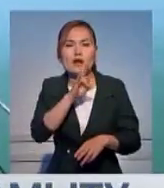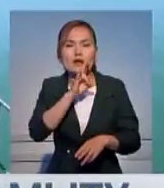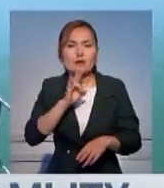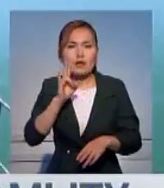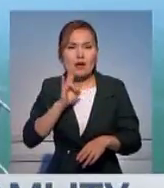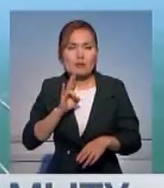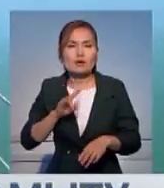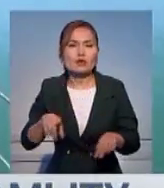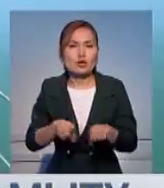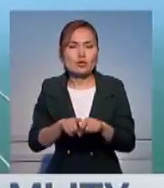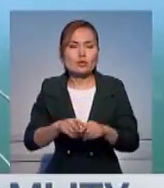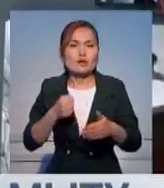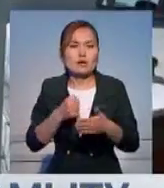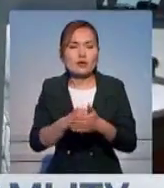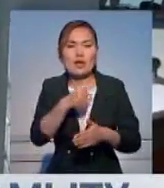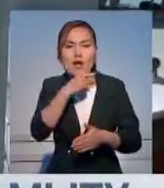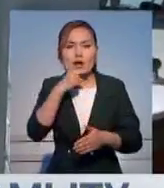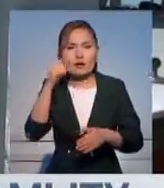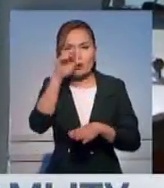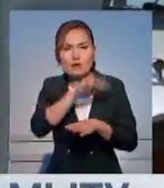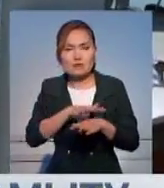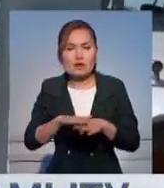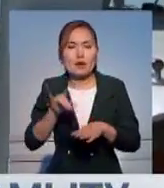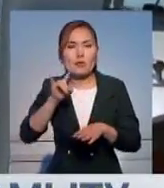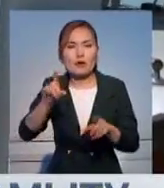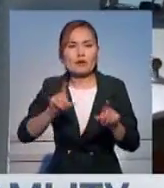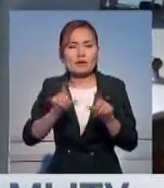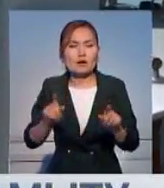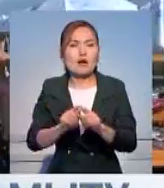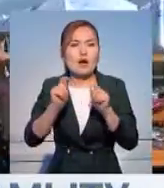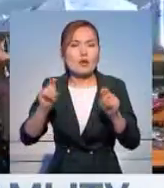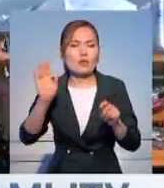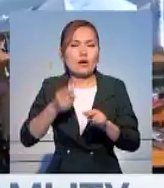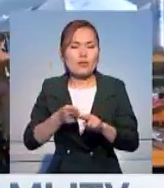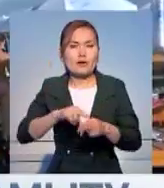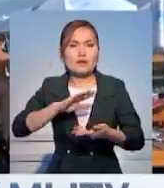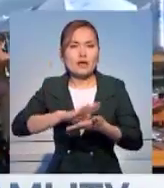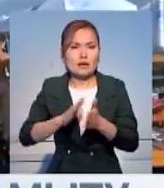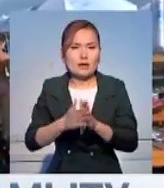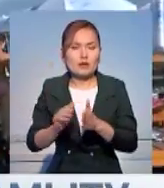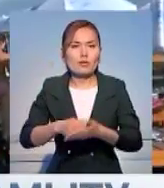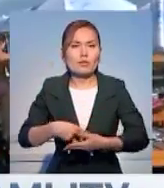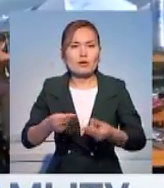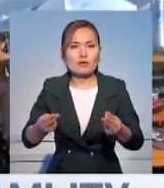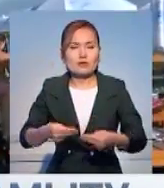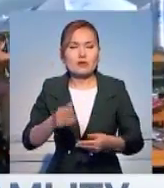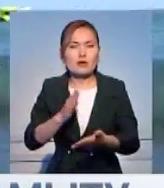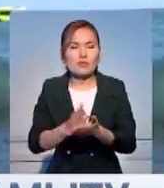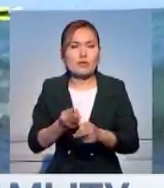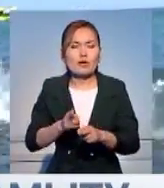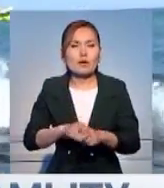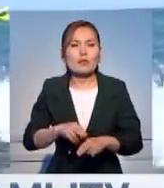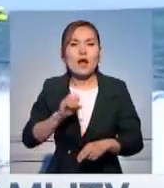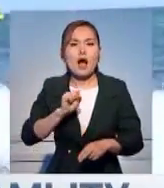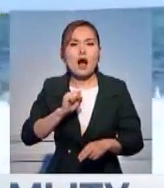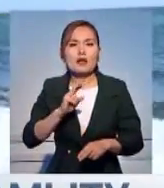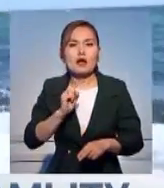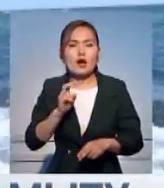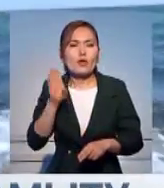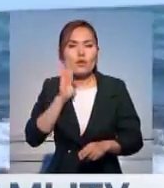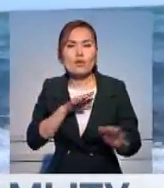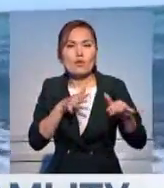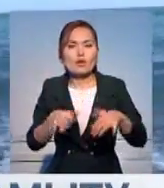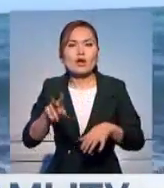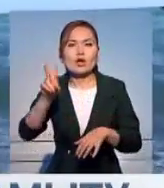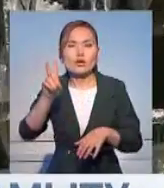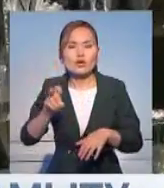рейсі ашылады. Бұл жөнінде жергілікті билікпен Скат әуе компаниясының арасында келісім жасалған. Алакөлдің жағасында 200-ге тарта туристік нысан